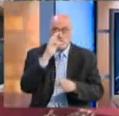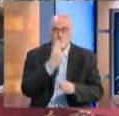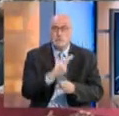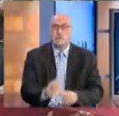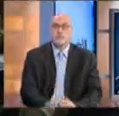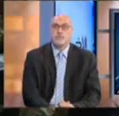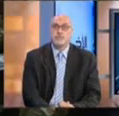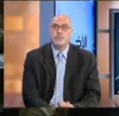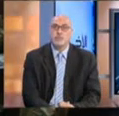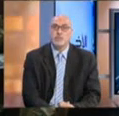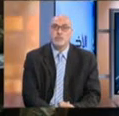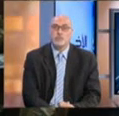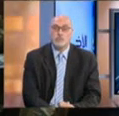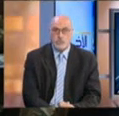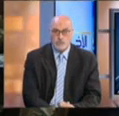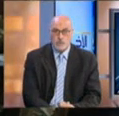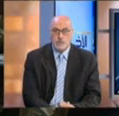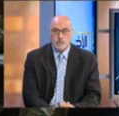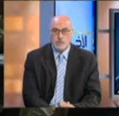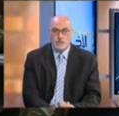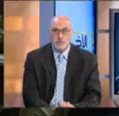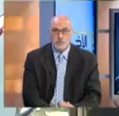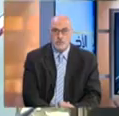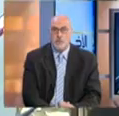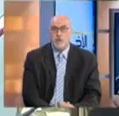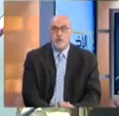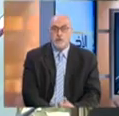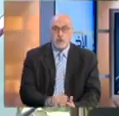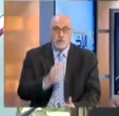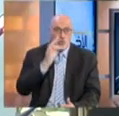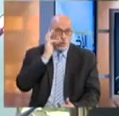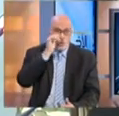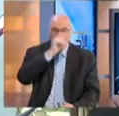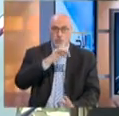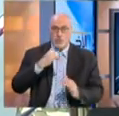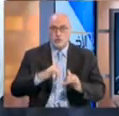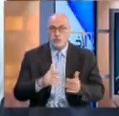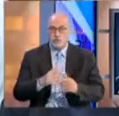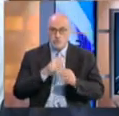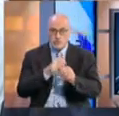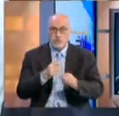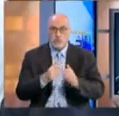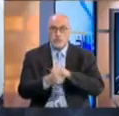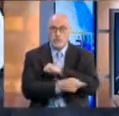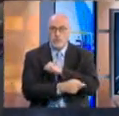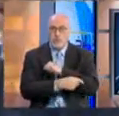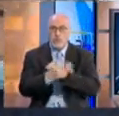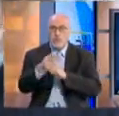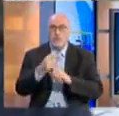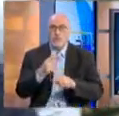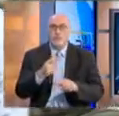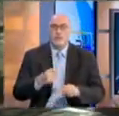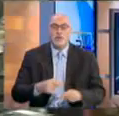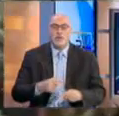التخريبية. ولقد تبع الشعب الجزائري باهتمام شديد اعترافات